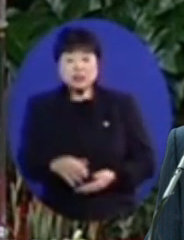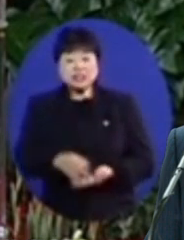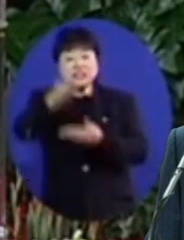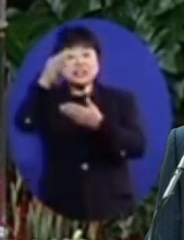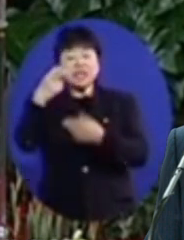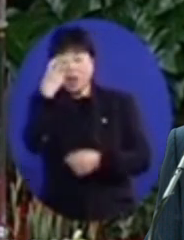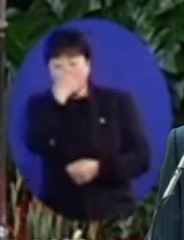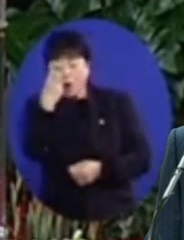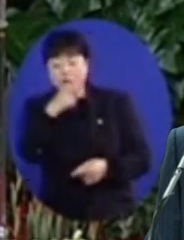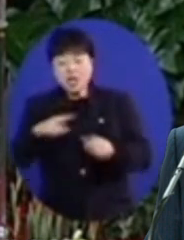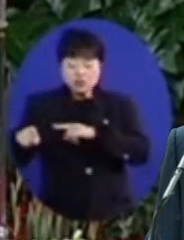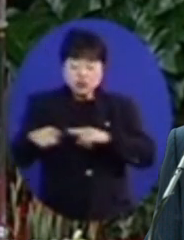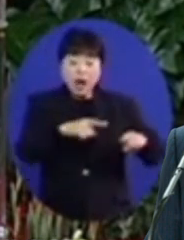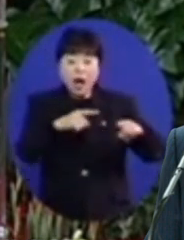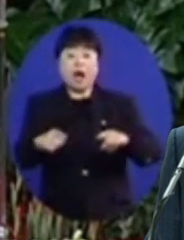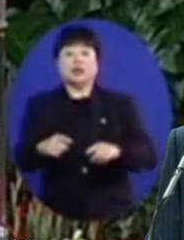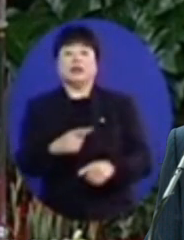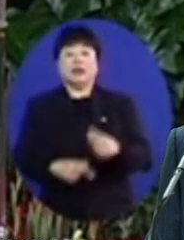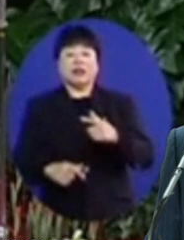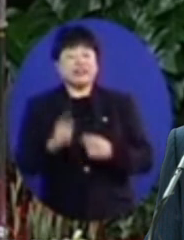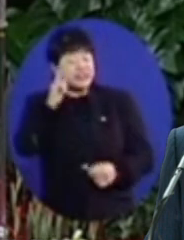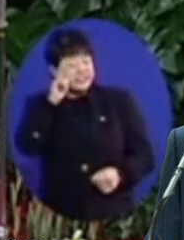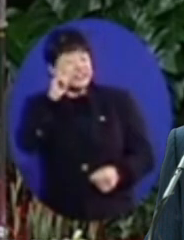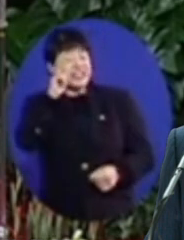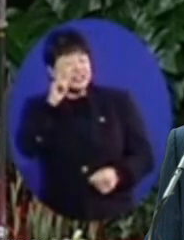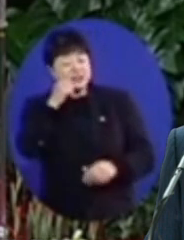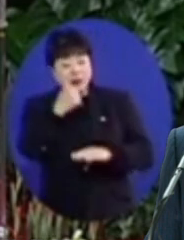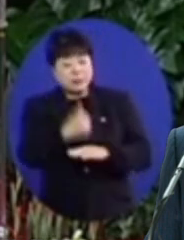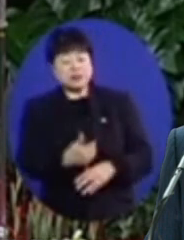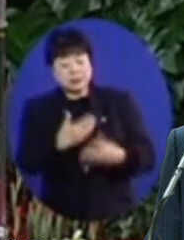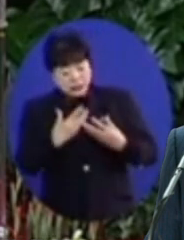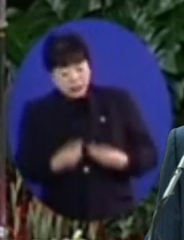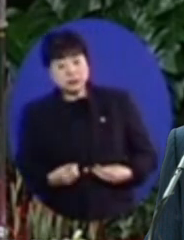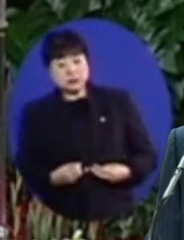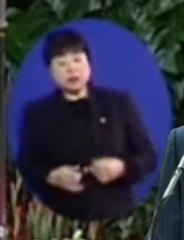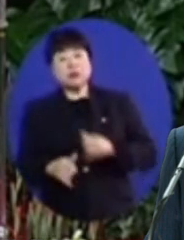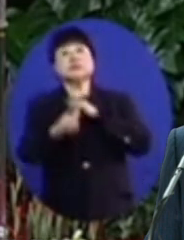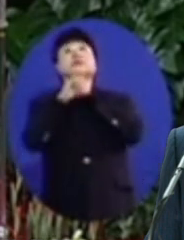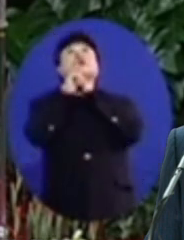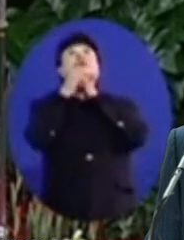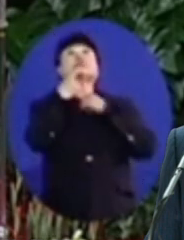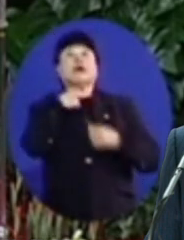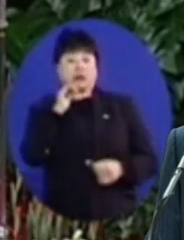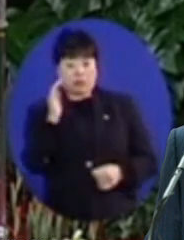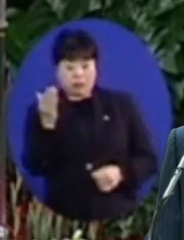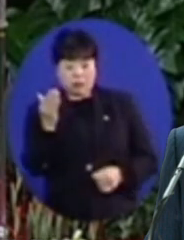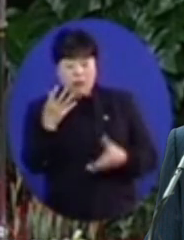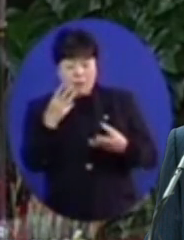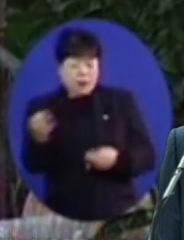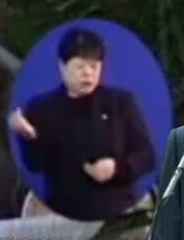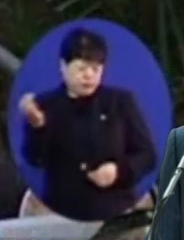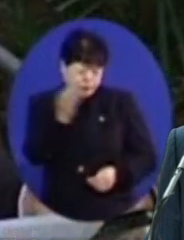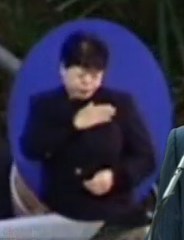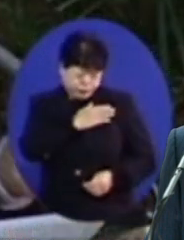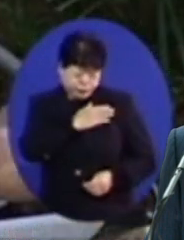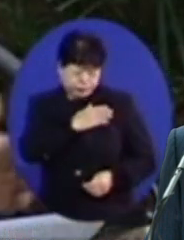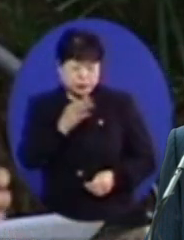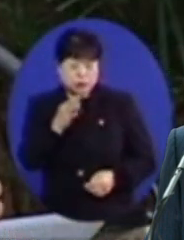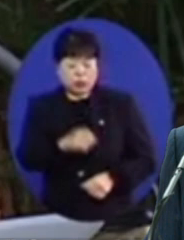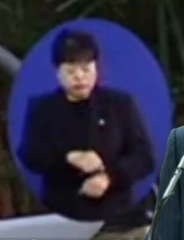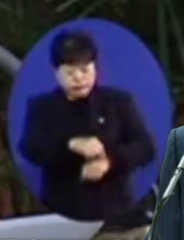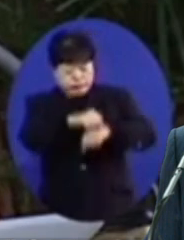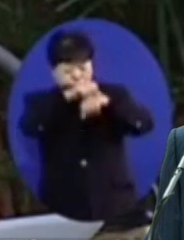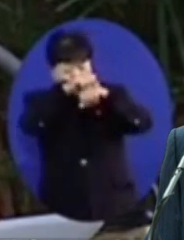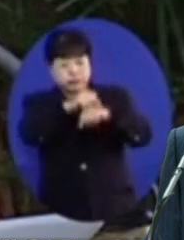재산을 관리하고 운영하는 것에 오히려 스트레스를 받아 결국 낙심하여 자살하고 말았습니다 그렇게 많은 돈을 모아놓고 그